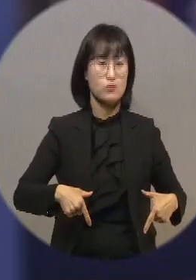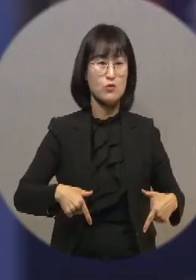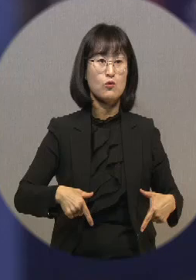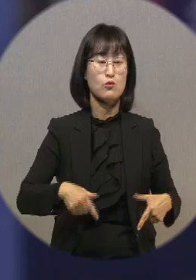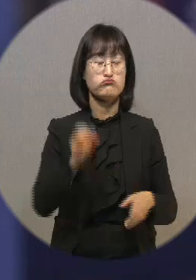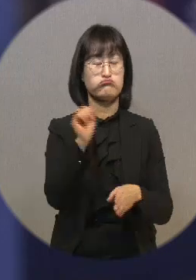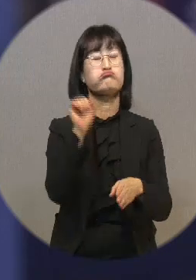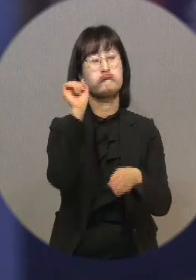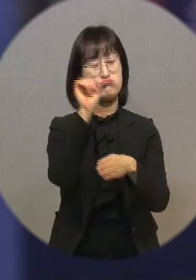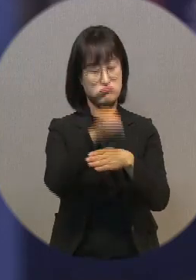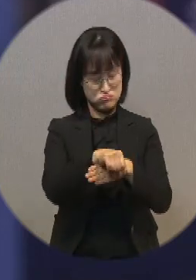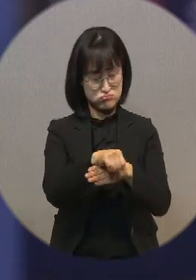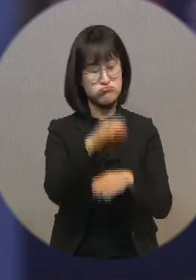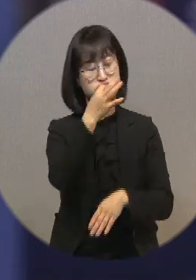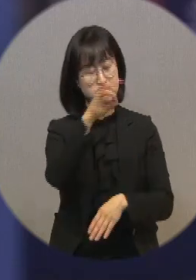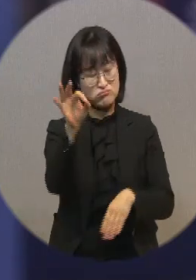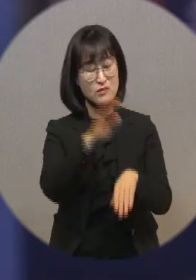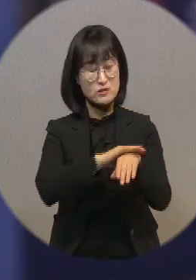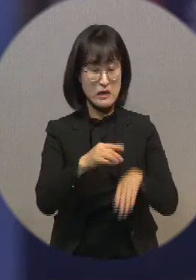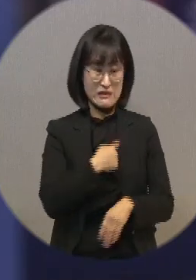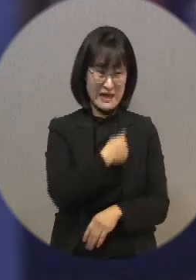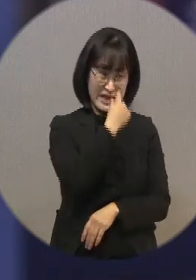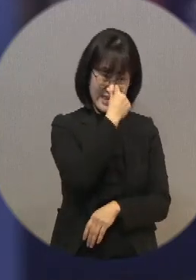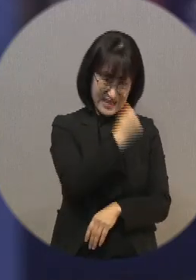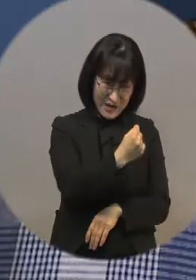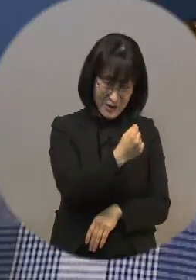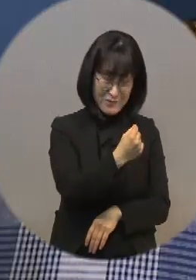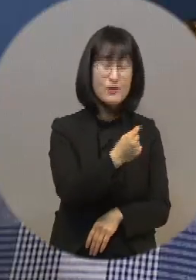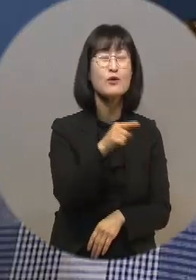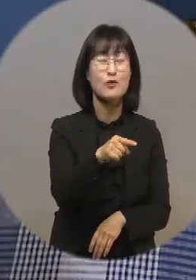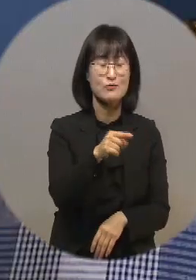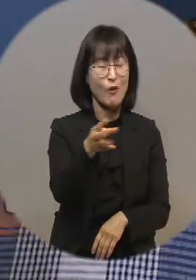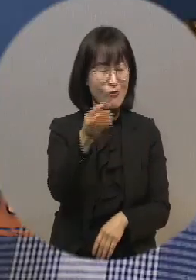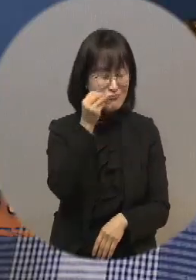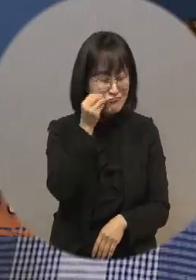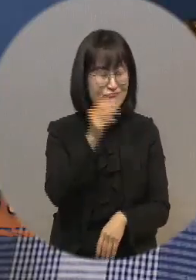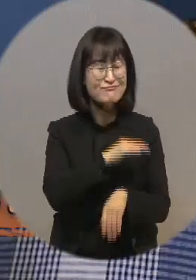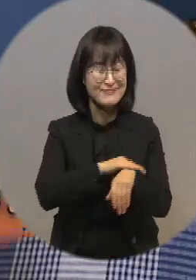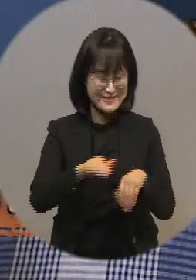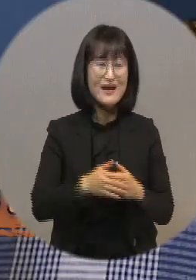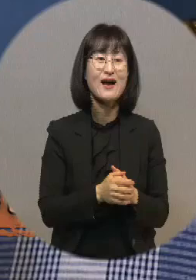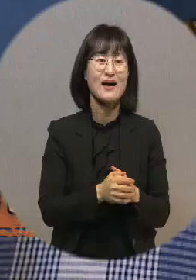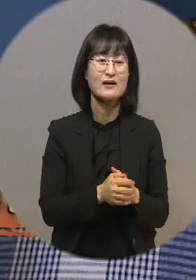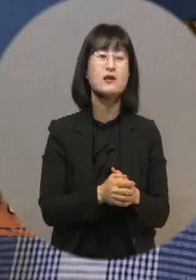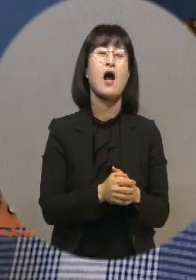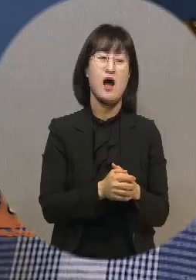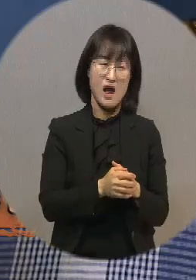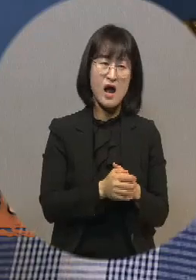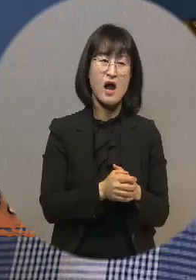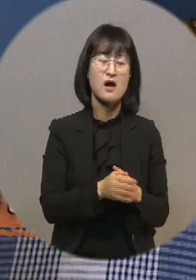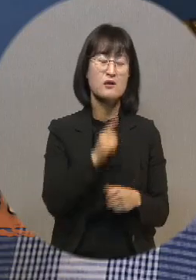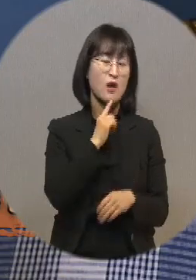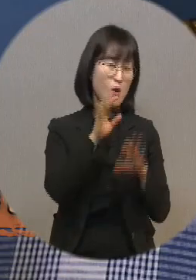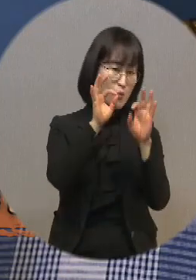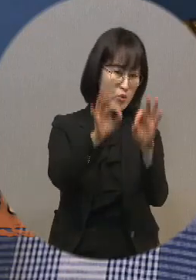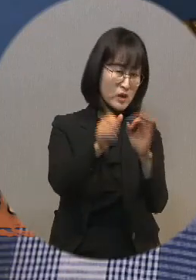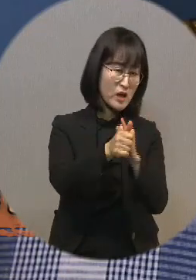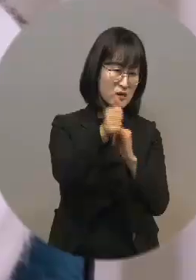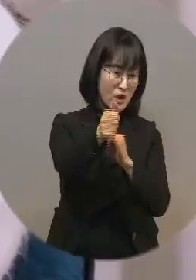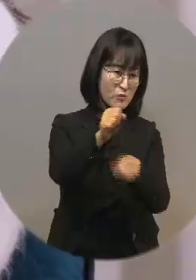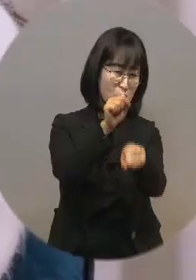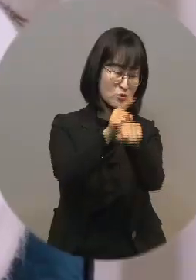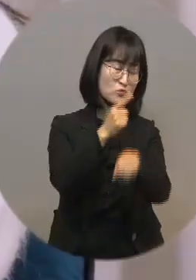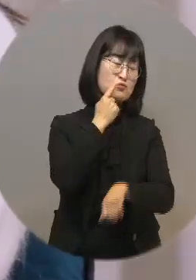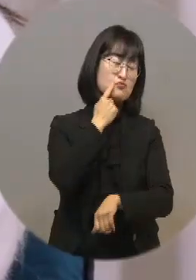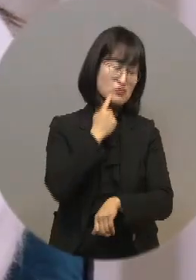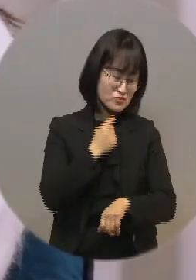있고 수용이 되고 나의 까칠한 면까지 다 받아주는데 돈을 주고도 이 그치. 마음을 살 수 없어요. 너무 부럽기도 하고 이런 그래서